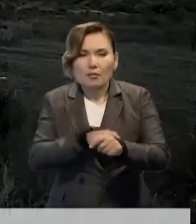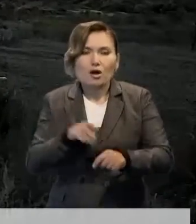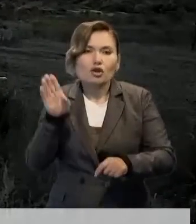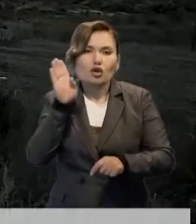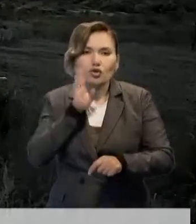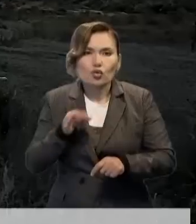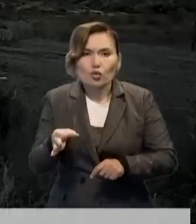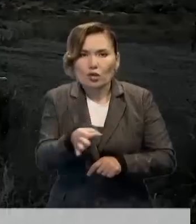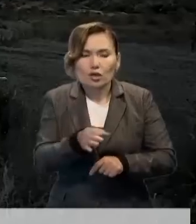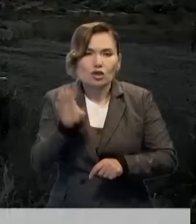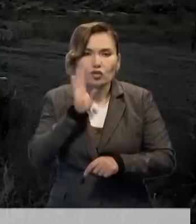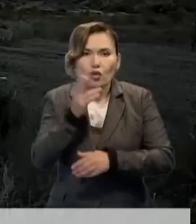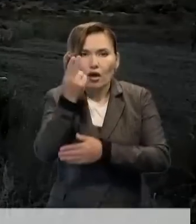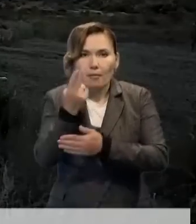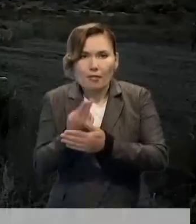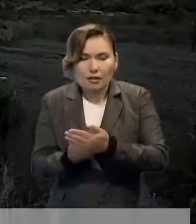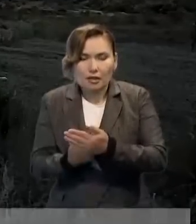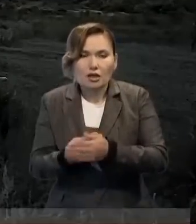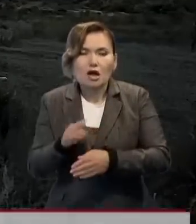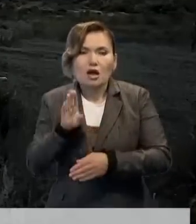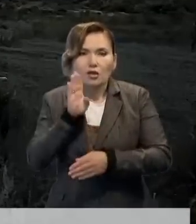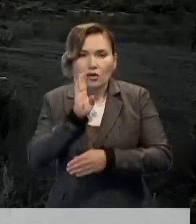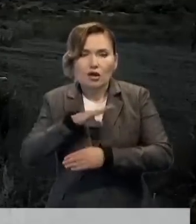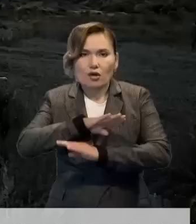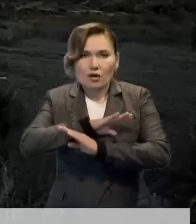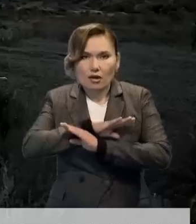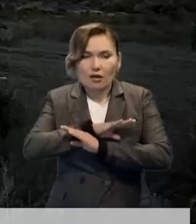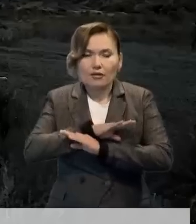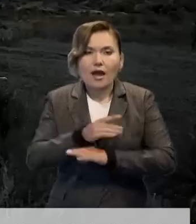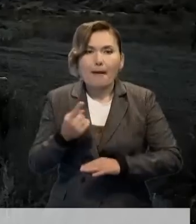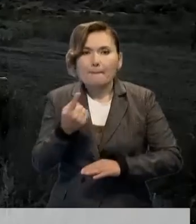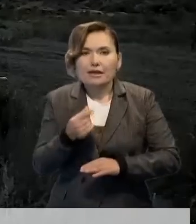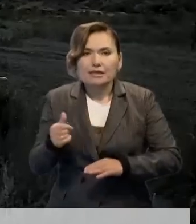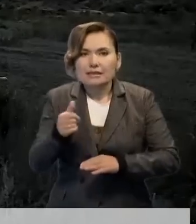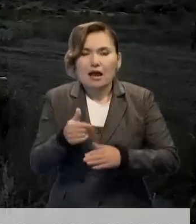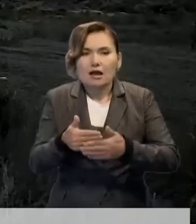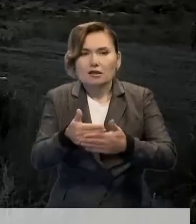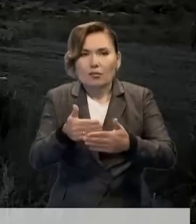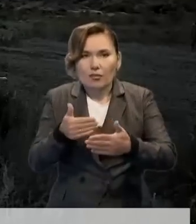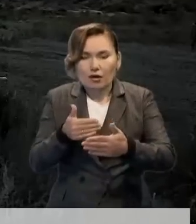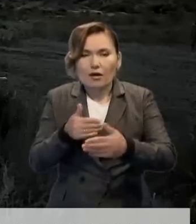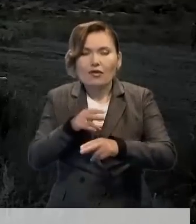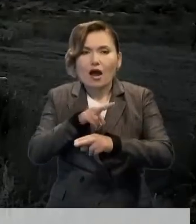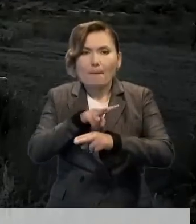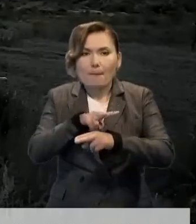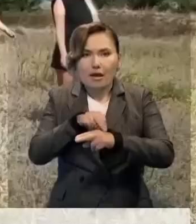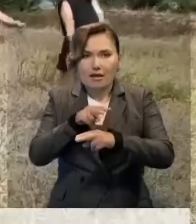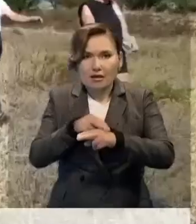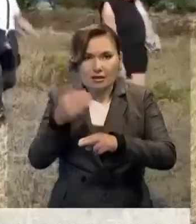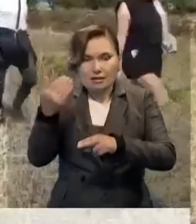су қоймасынан табылды. Оның 1 сағат бұрын волонтер мен полицей дронды әуеге ұшыру